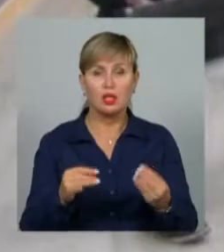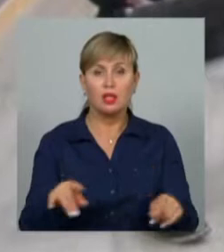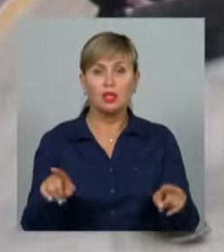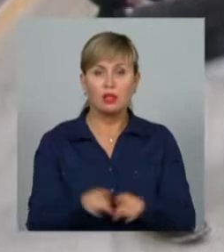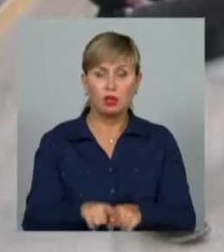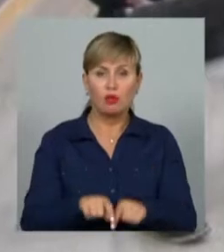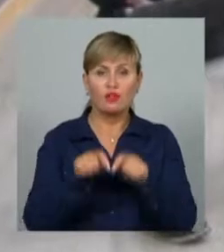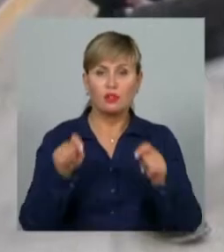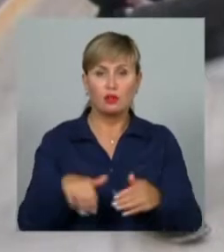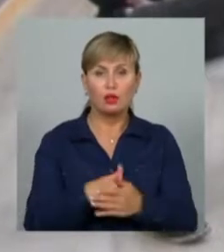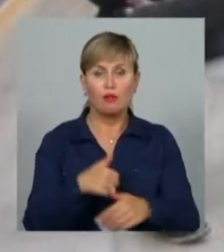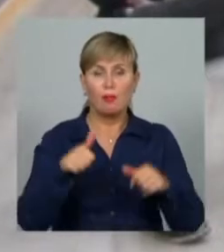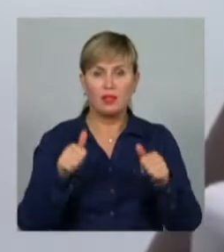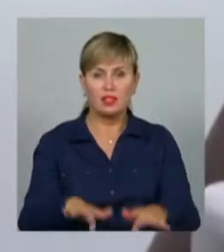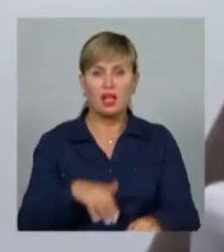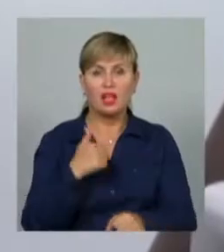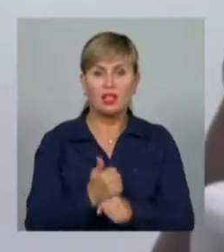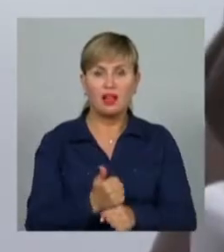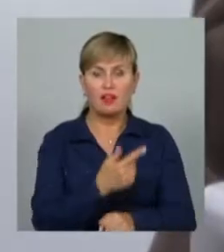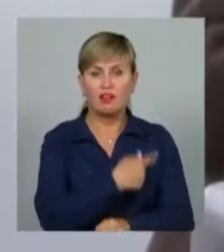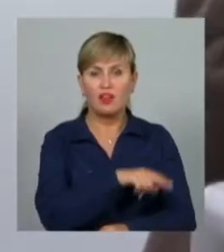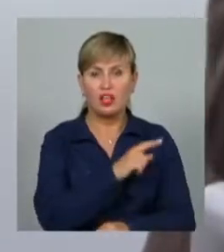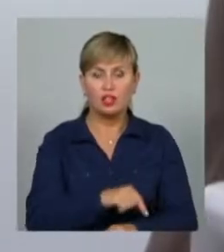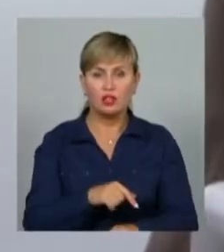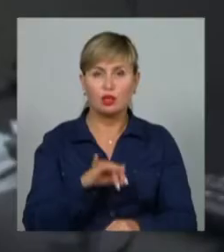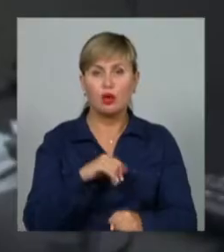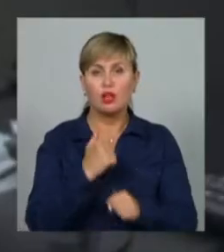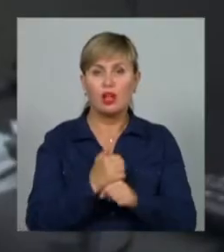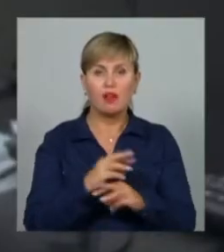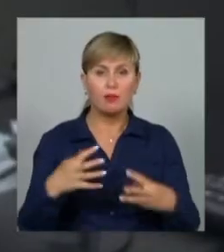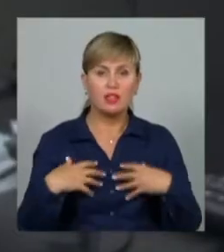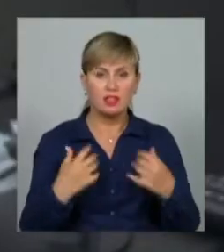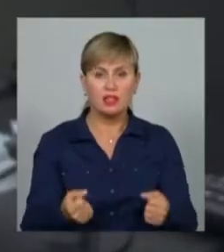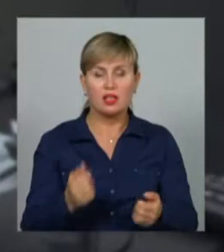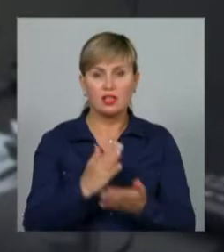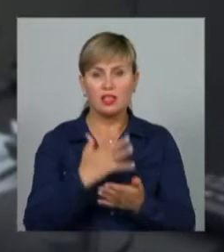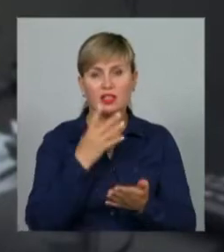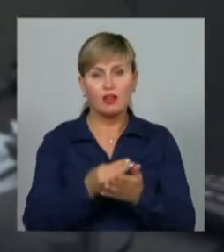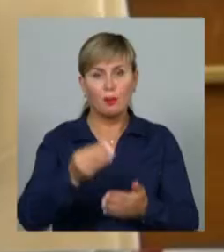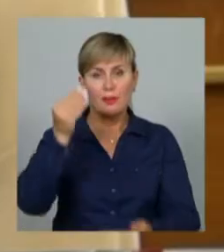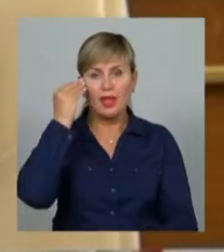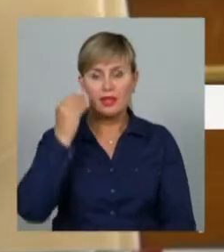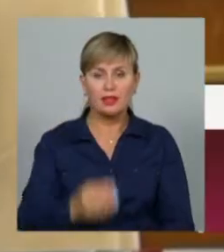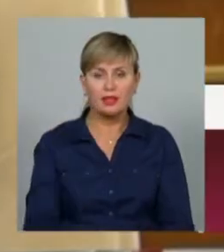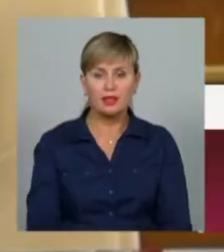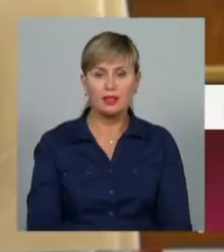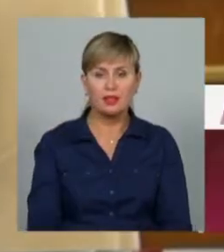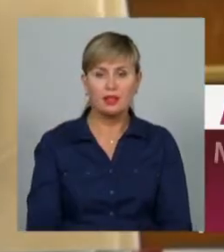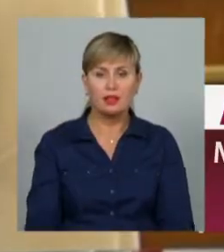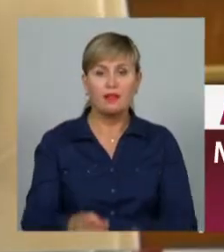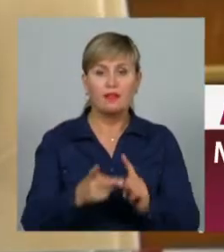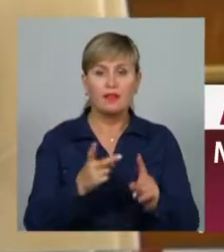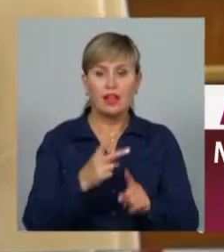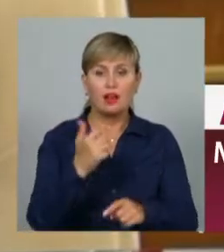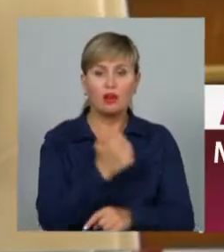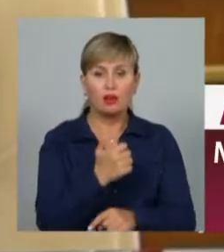был внесен в новое постановление главного санврача. Но у главы Минздрава на этот счет своя точка зрения. Второй компонент,